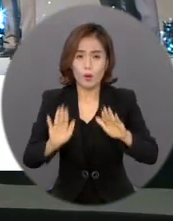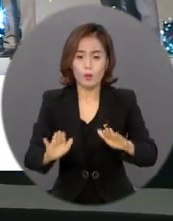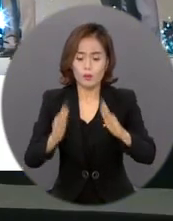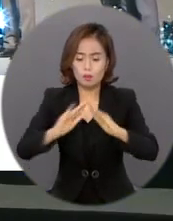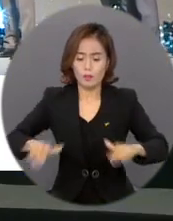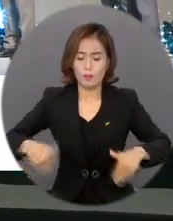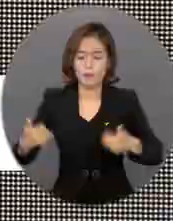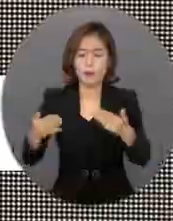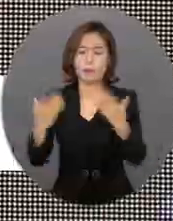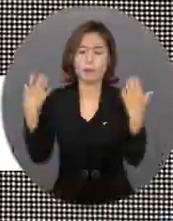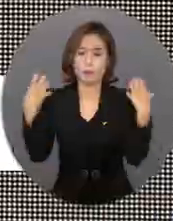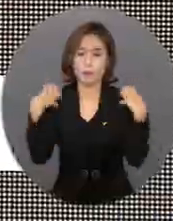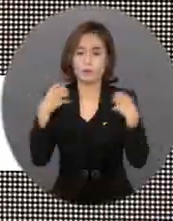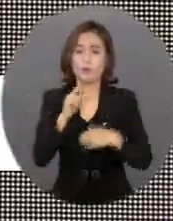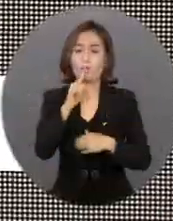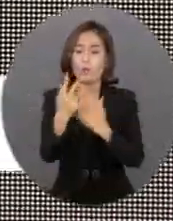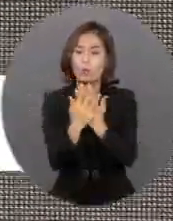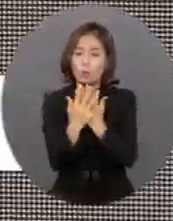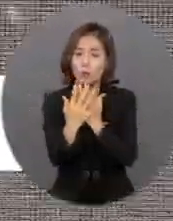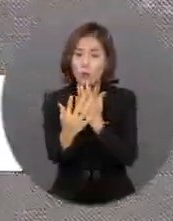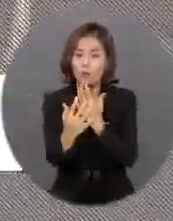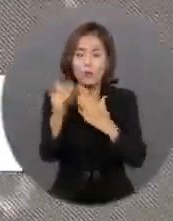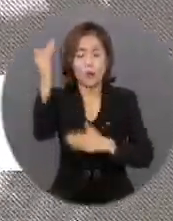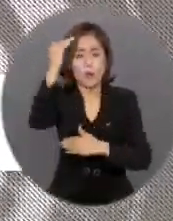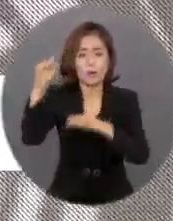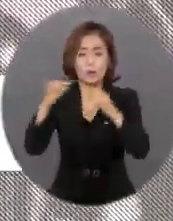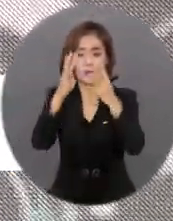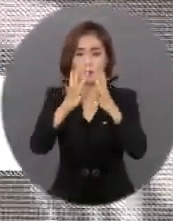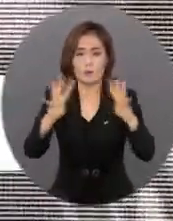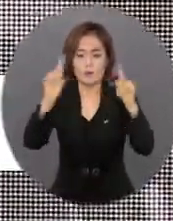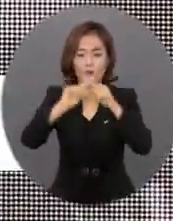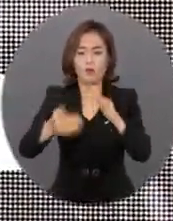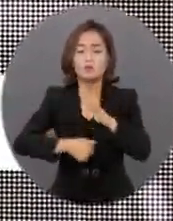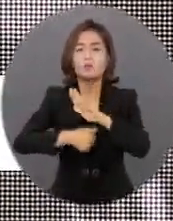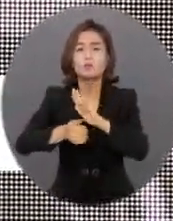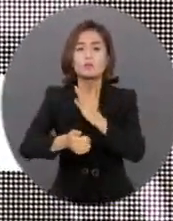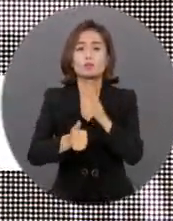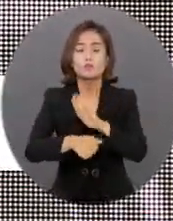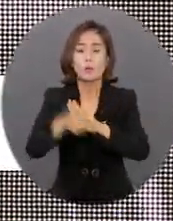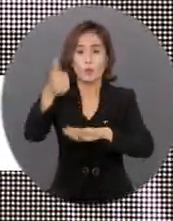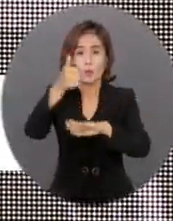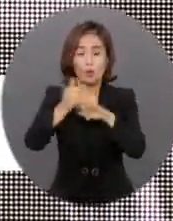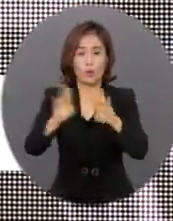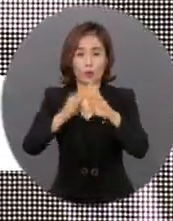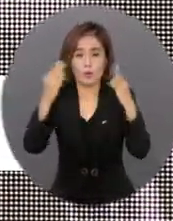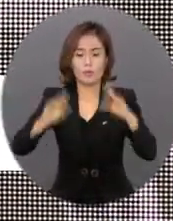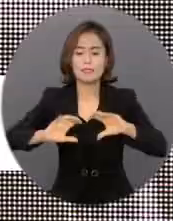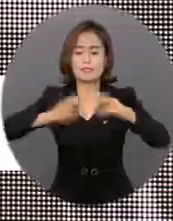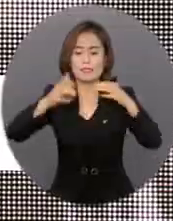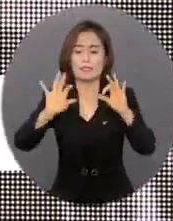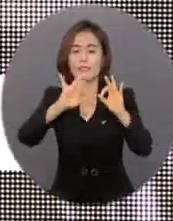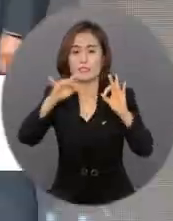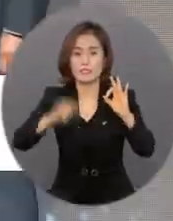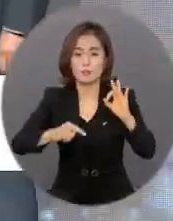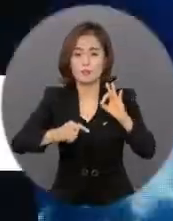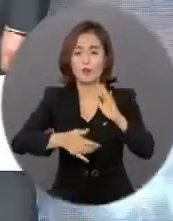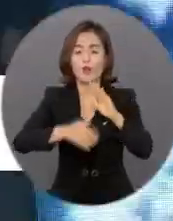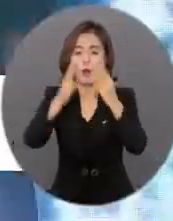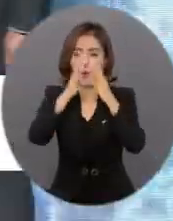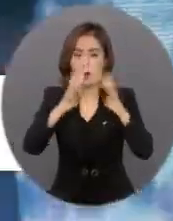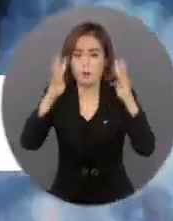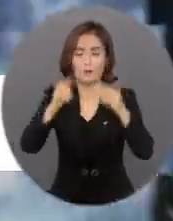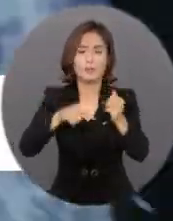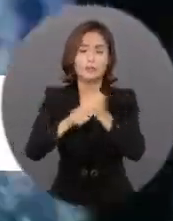오늘 전남도청에서 보고대회를 열고 한국에너지공대의 성공 개교와 세계 10위권 공대 육성을 위한